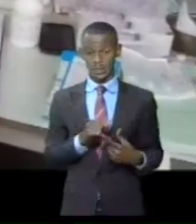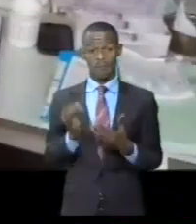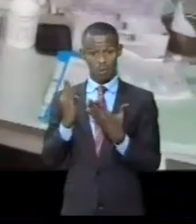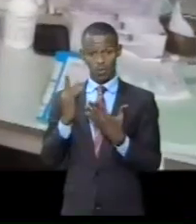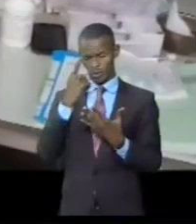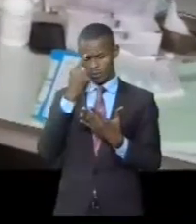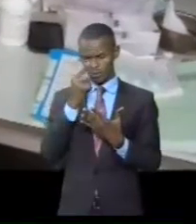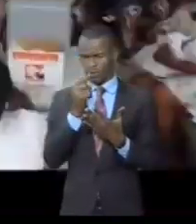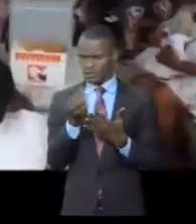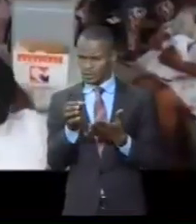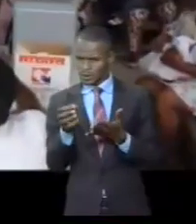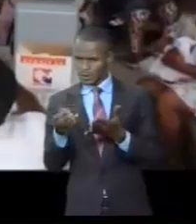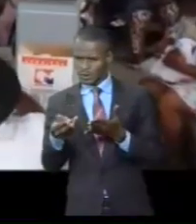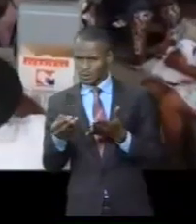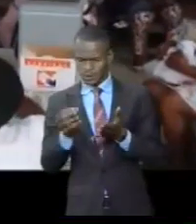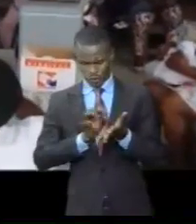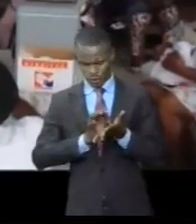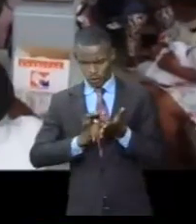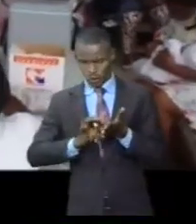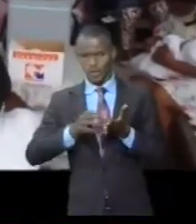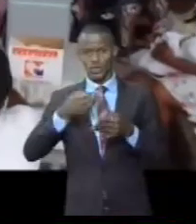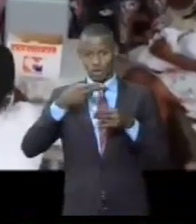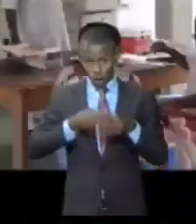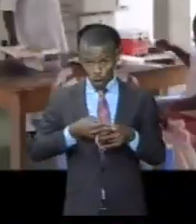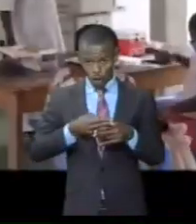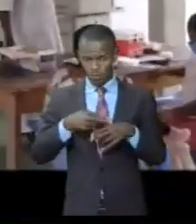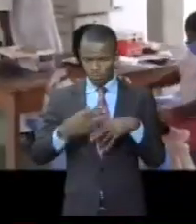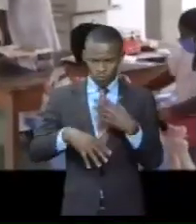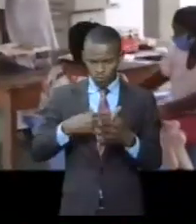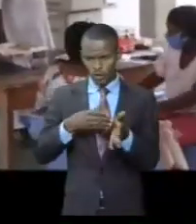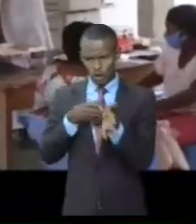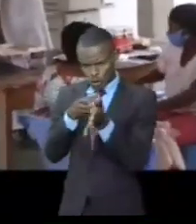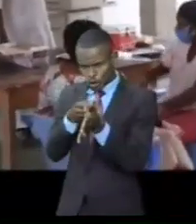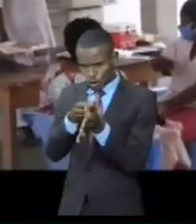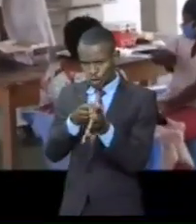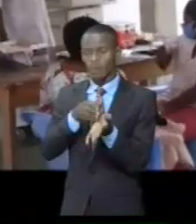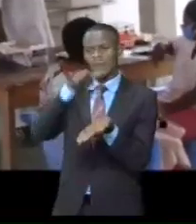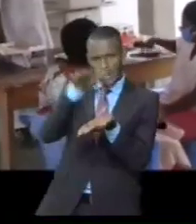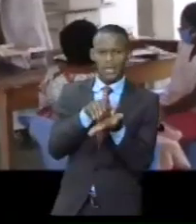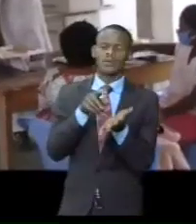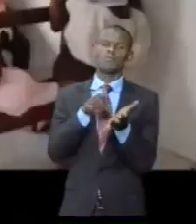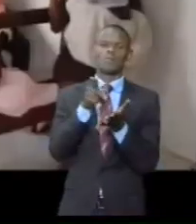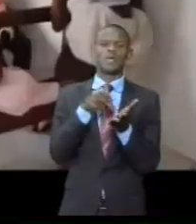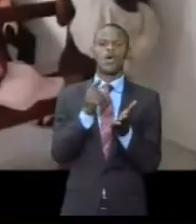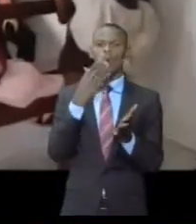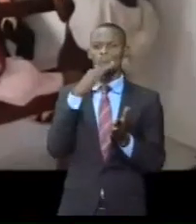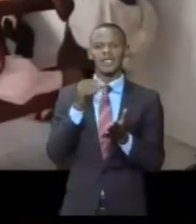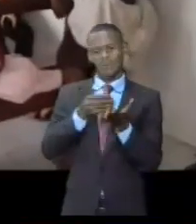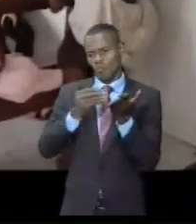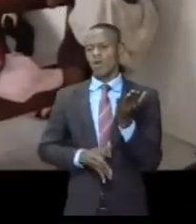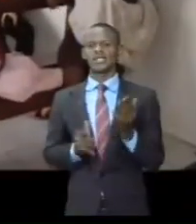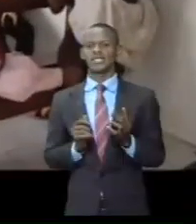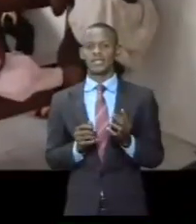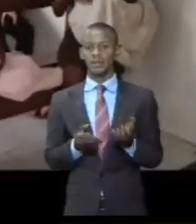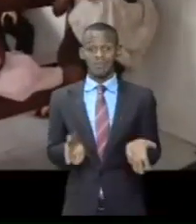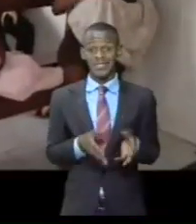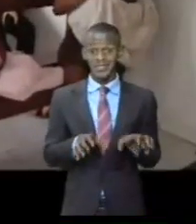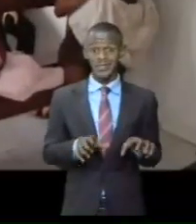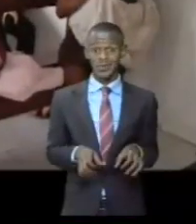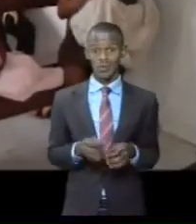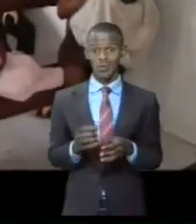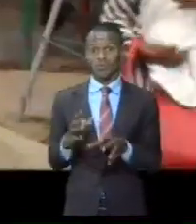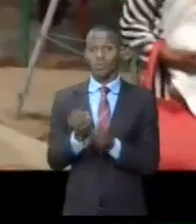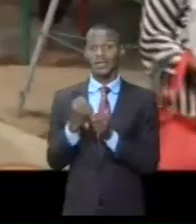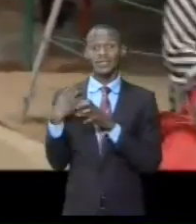souscriptions anticipatives. Cette pratique a fait ses preuves, étant donné qu'en RDC, les assurances maladie ne sont pas